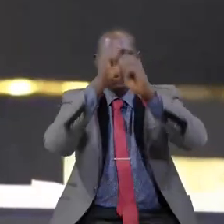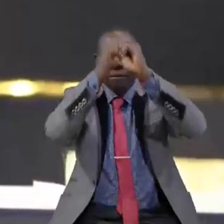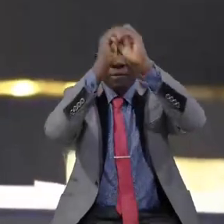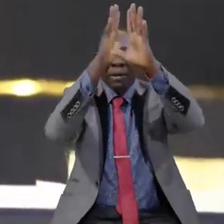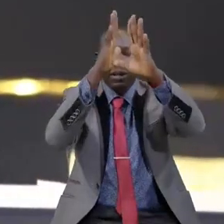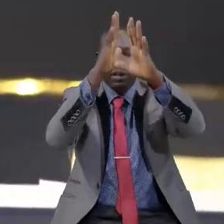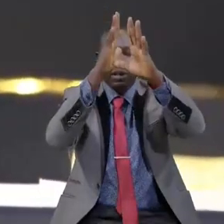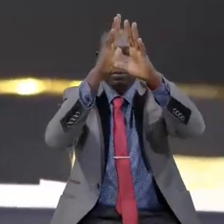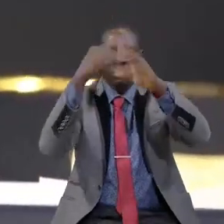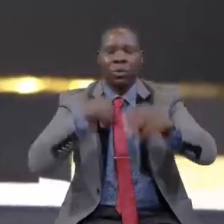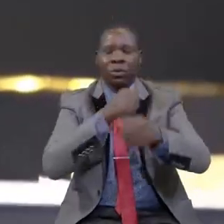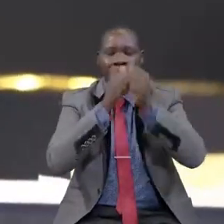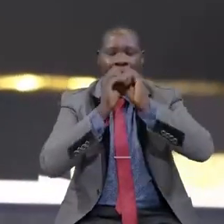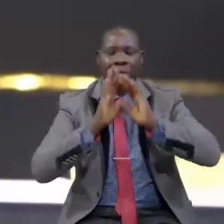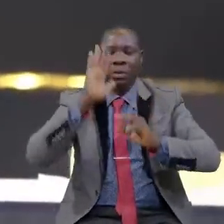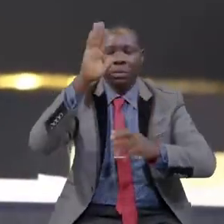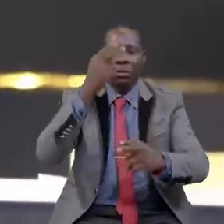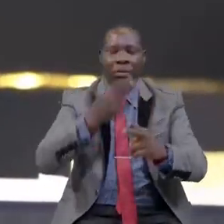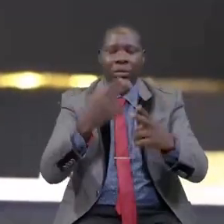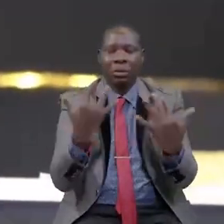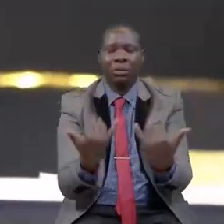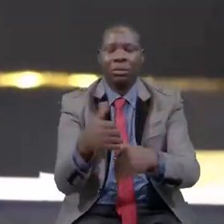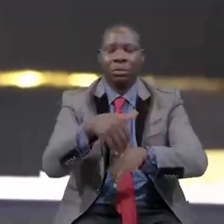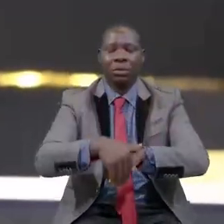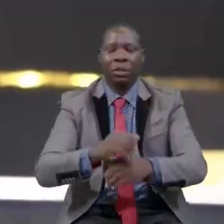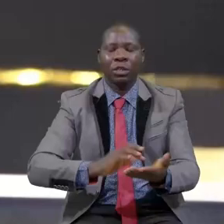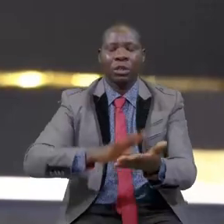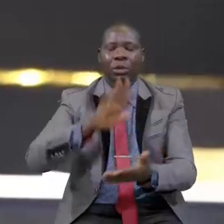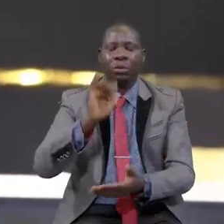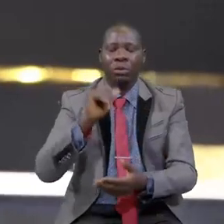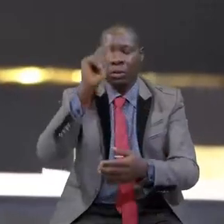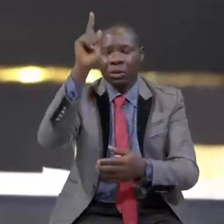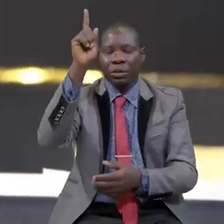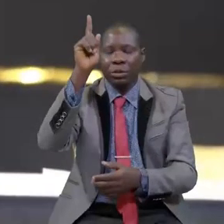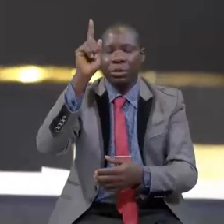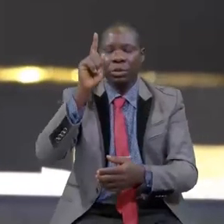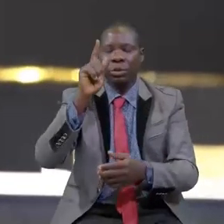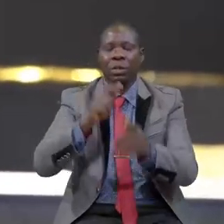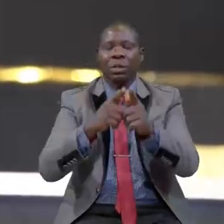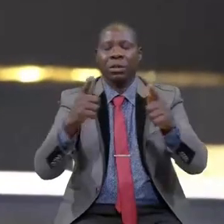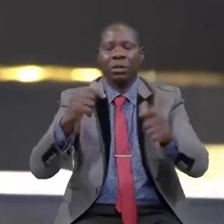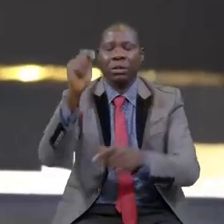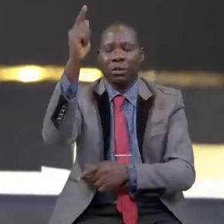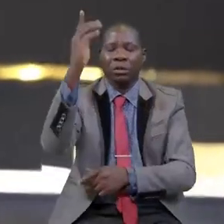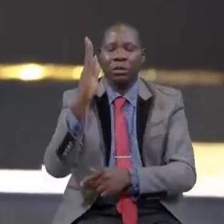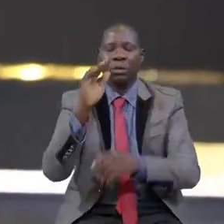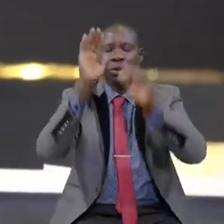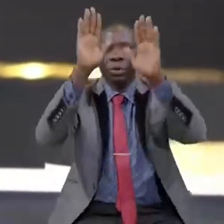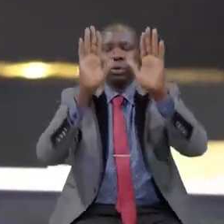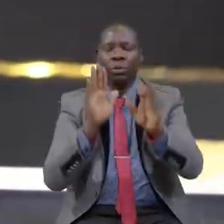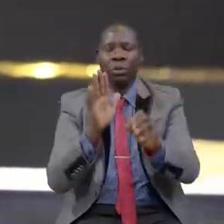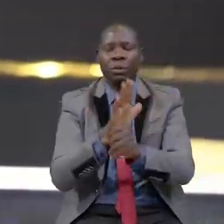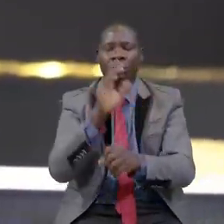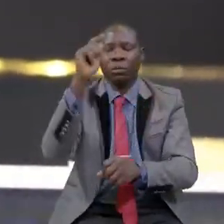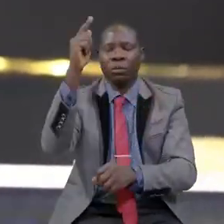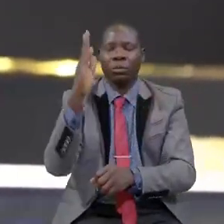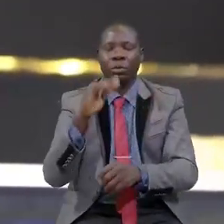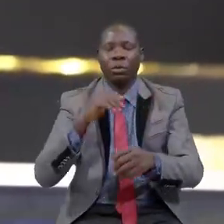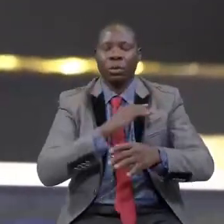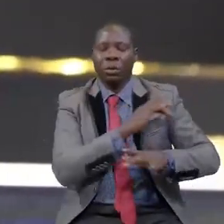Père, nous bénissons ton nom ce soir. Nous te glorifions. Grand Dieu, Dieu merveilleux,